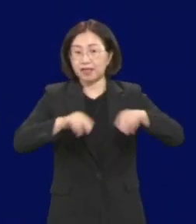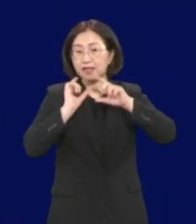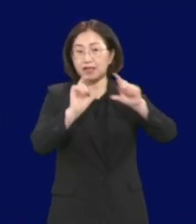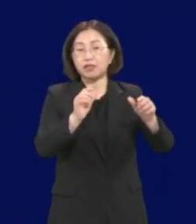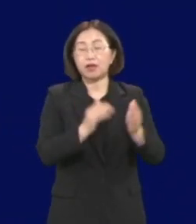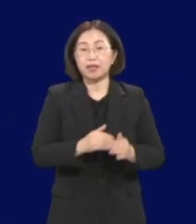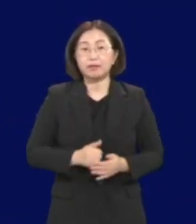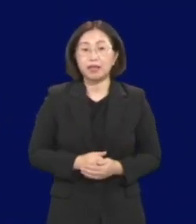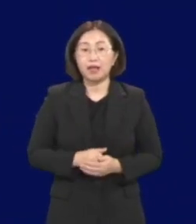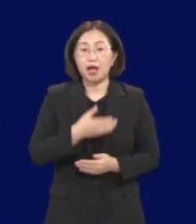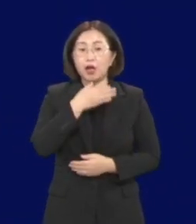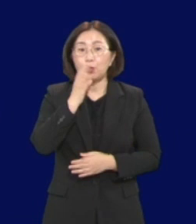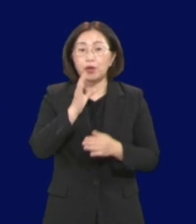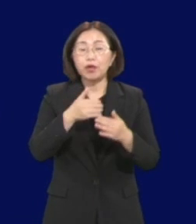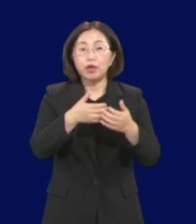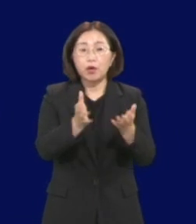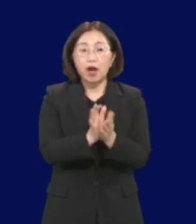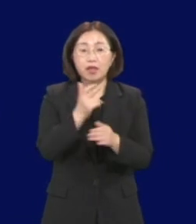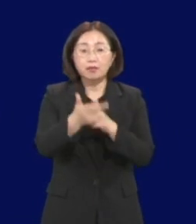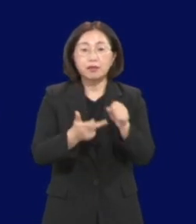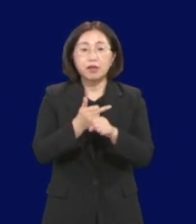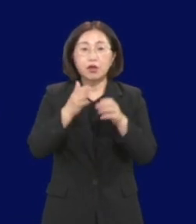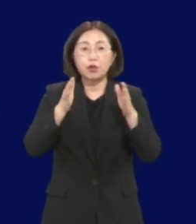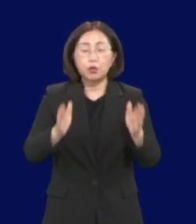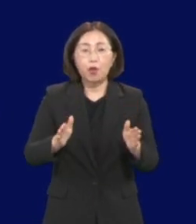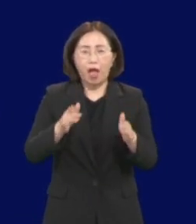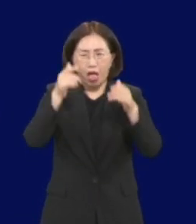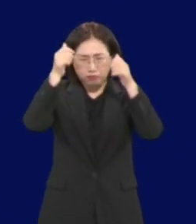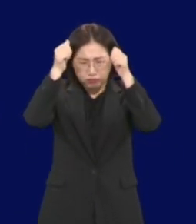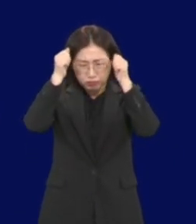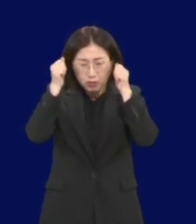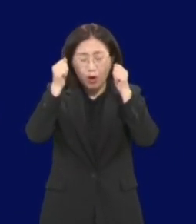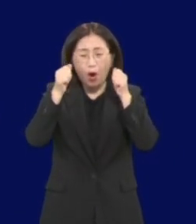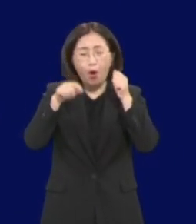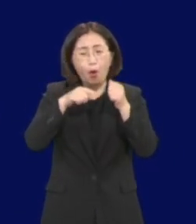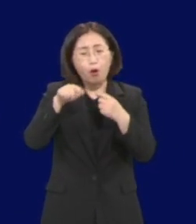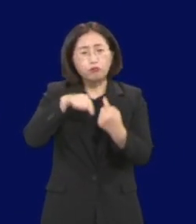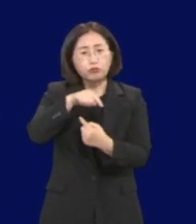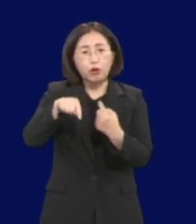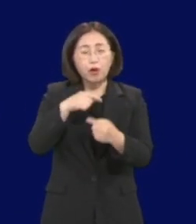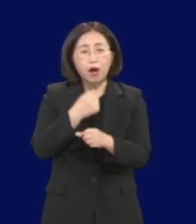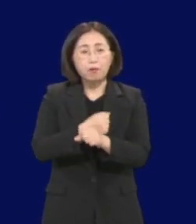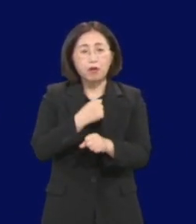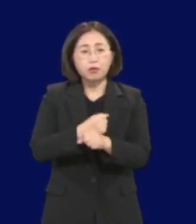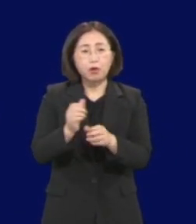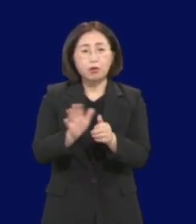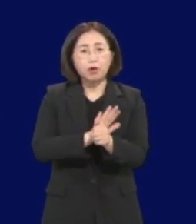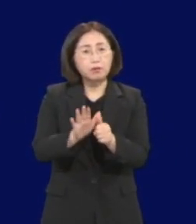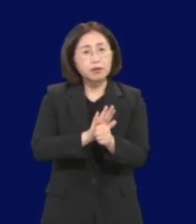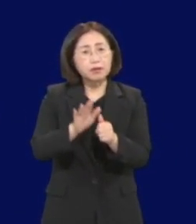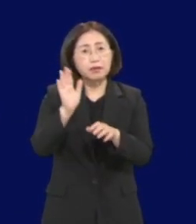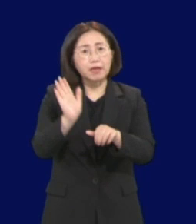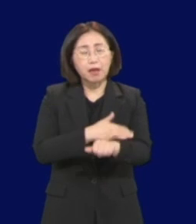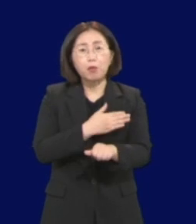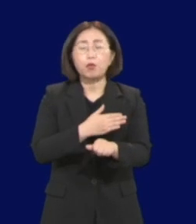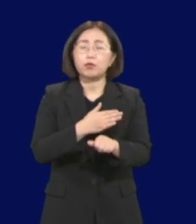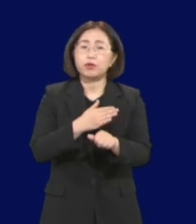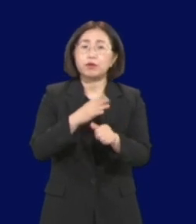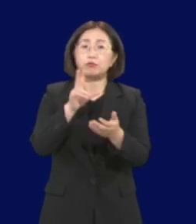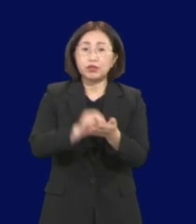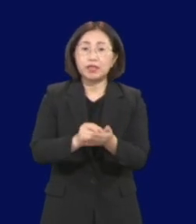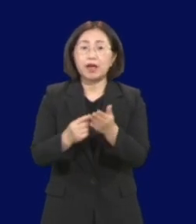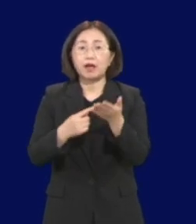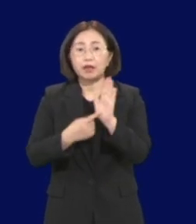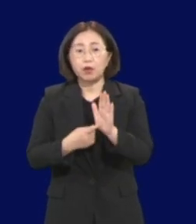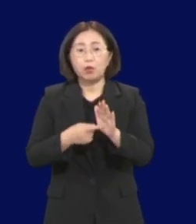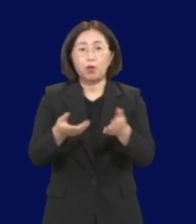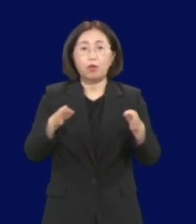대한 노인회가 17년째 무소 부리 권력으로 복지관을 운영하면서 운영상 한계점이 계속해서 노출됐고 복지관장